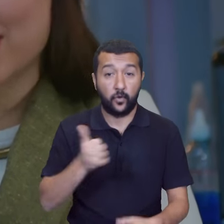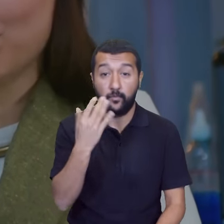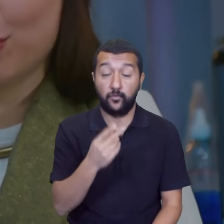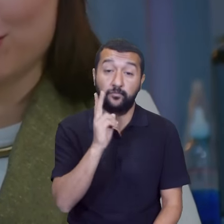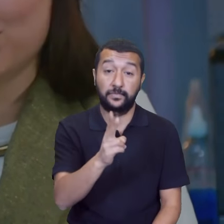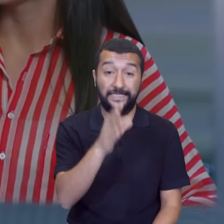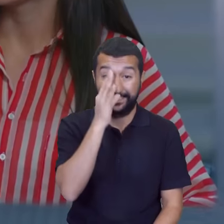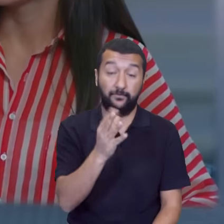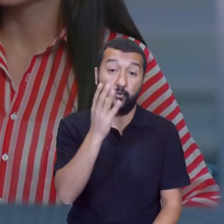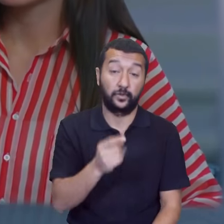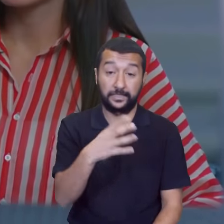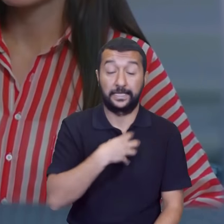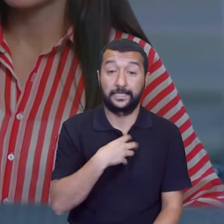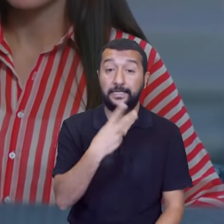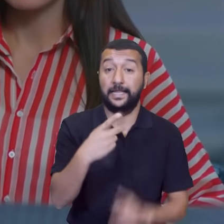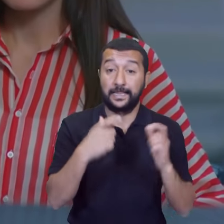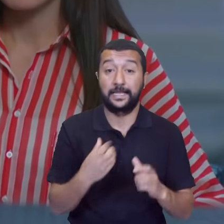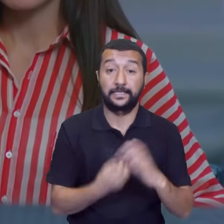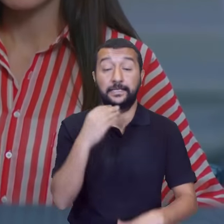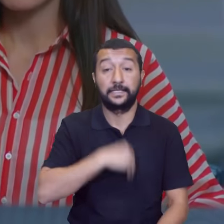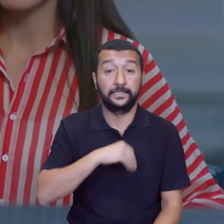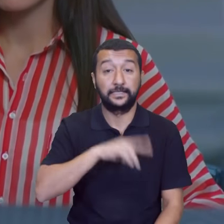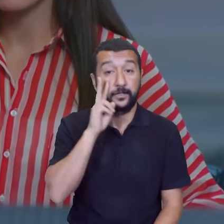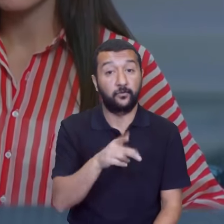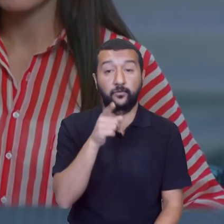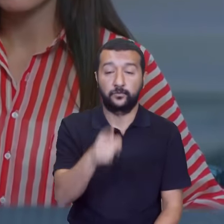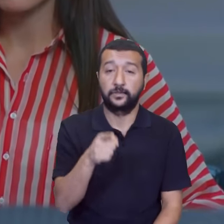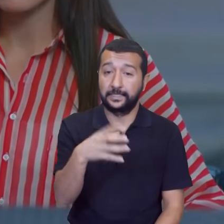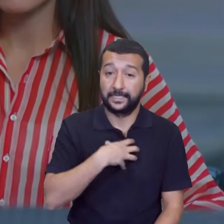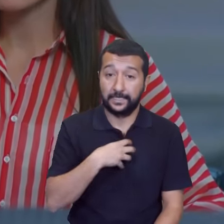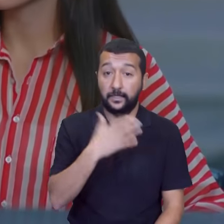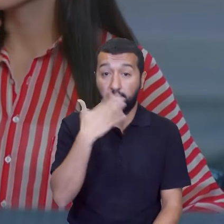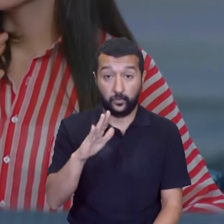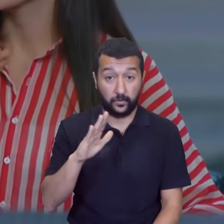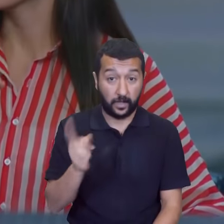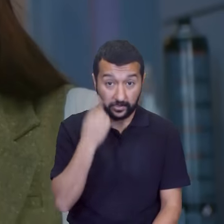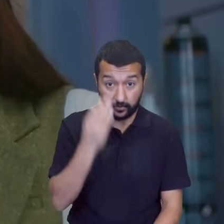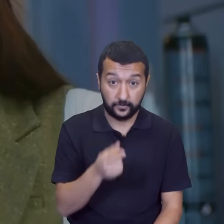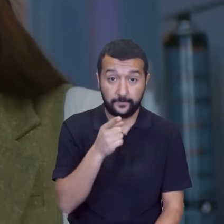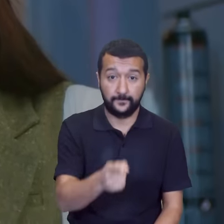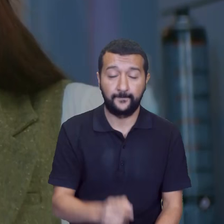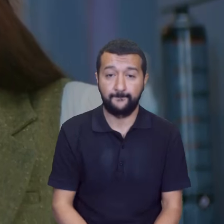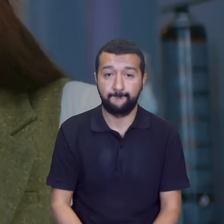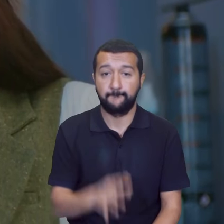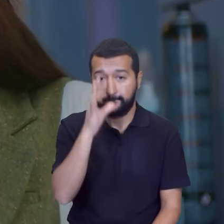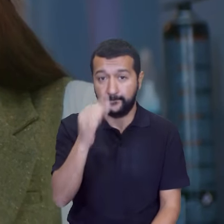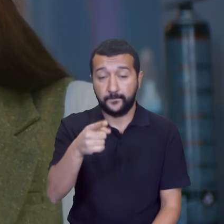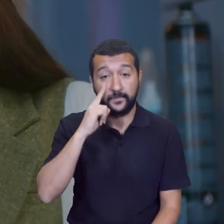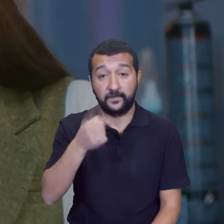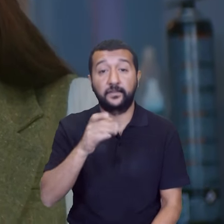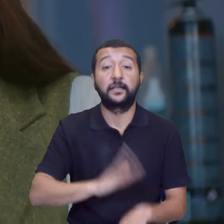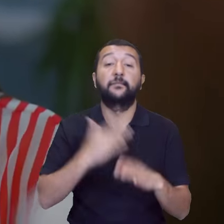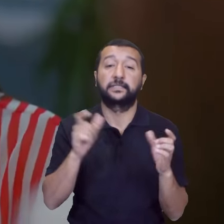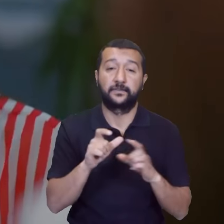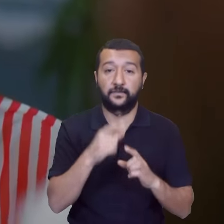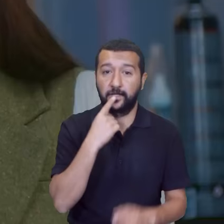Önemli olan senin kim olduğun. Yani kendini nereye koydun, nasıl gördün? Sen kendini yok sayarsan kimse senin farkına